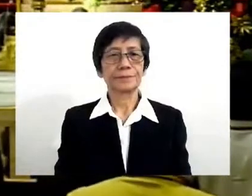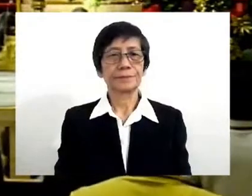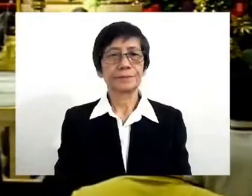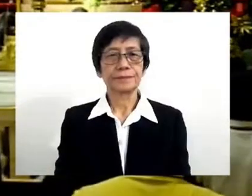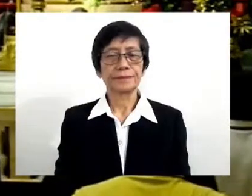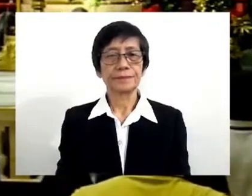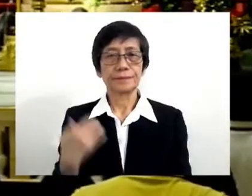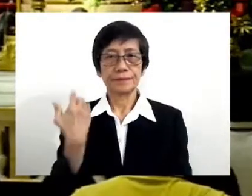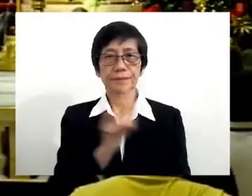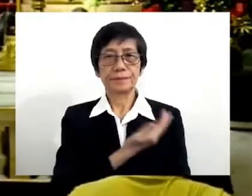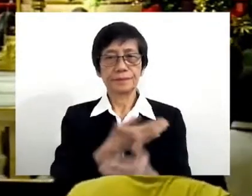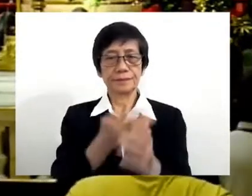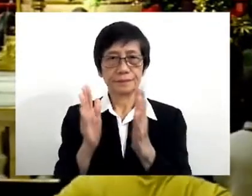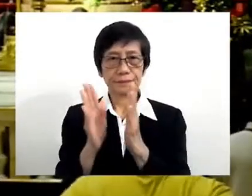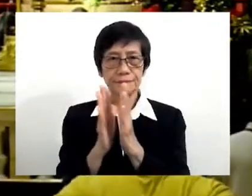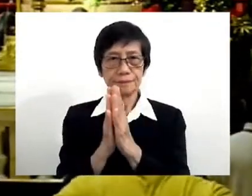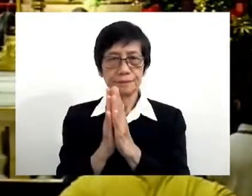Manalangin tayo.